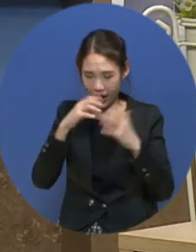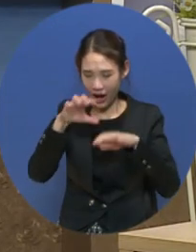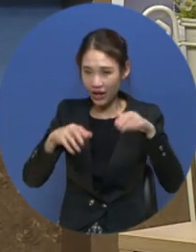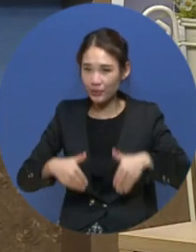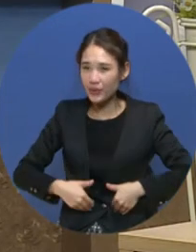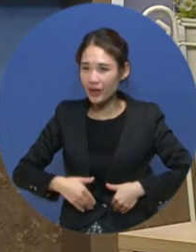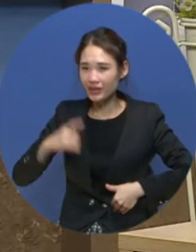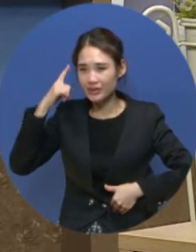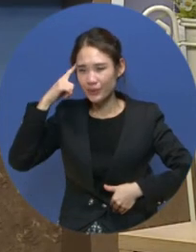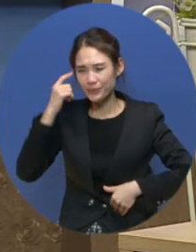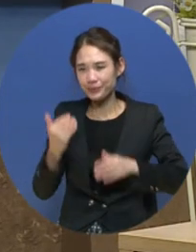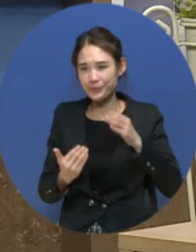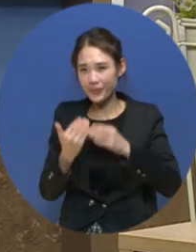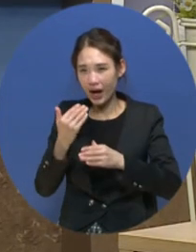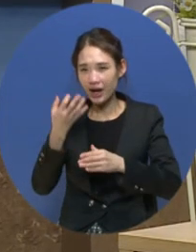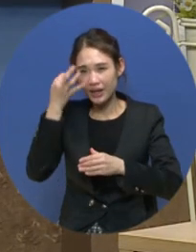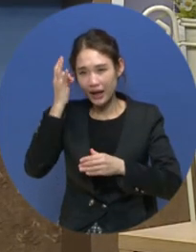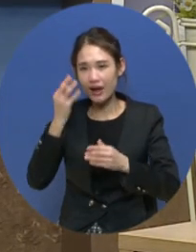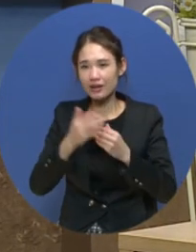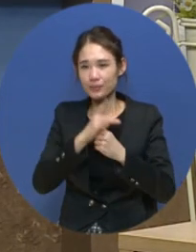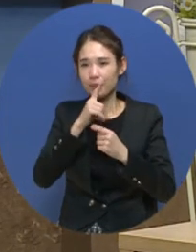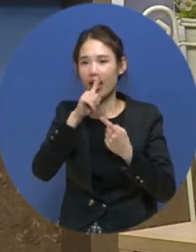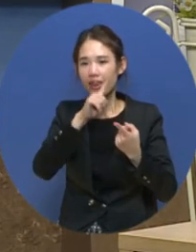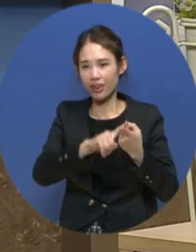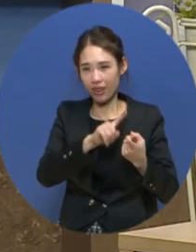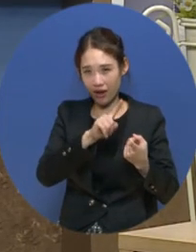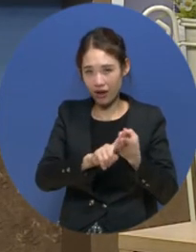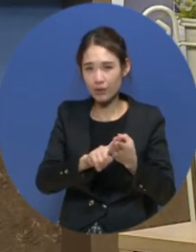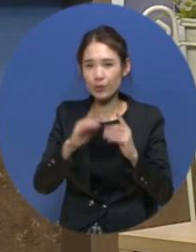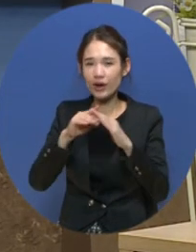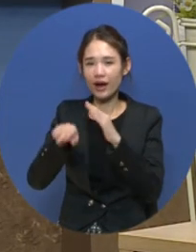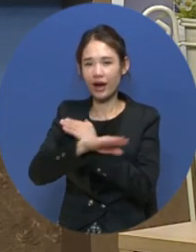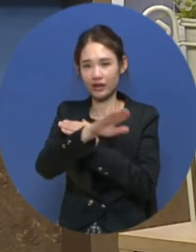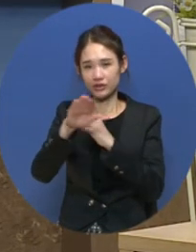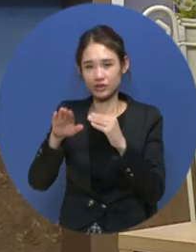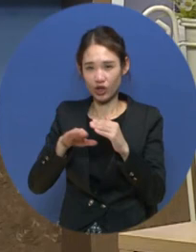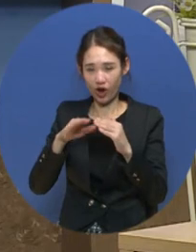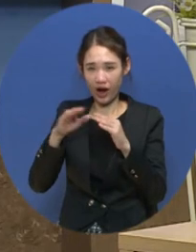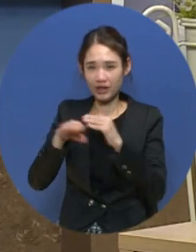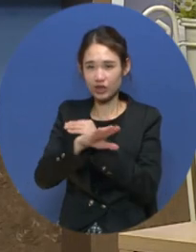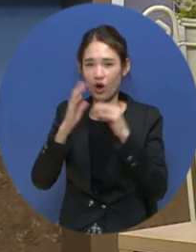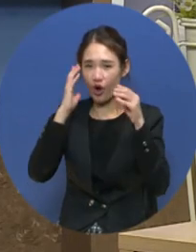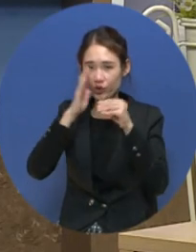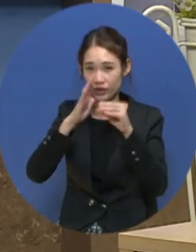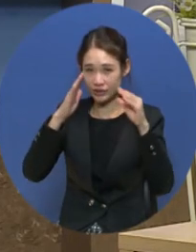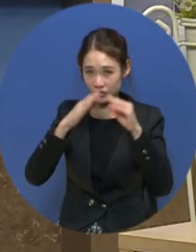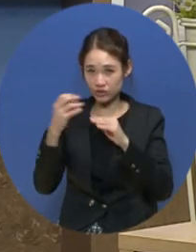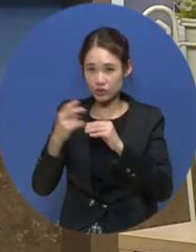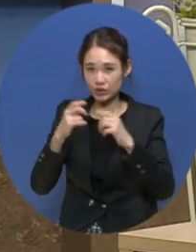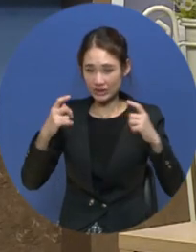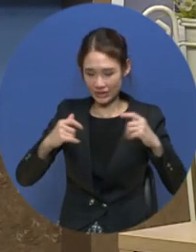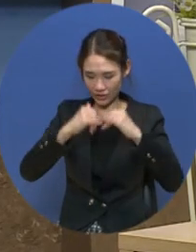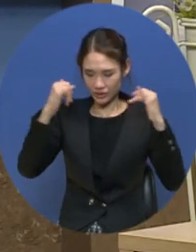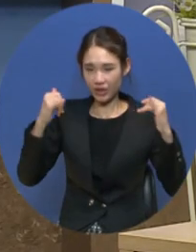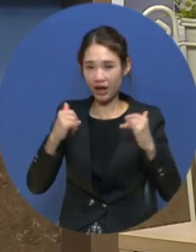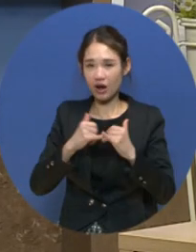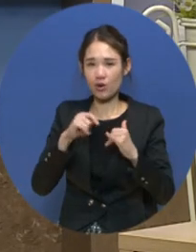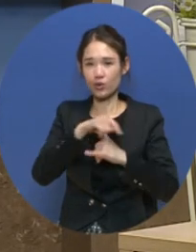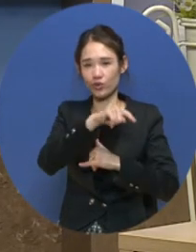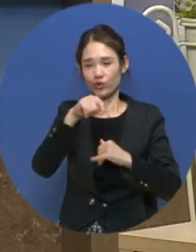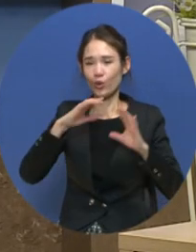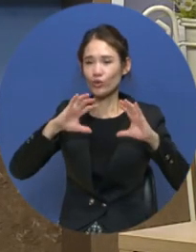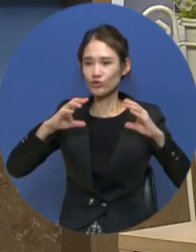속담이 제가 떠올랐는데 그 말처럼 이제 또 가정에서 또 가정 어린이집에서 그리고 이뿐만 아니라 지역사회와